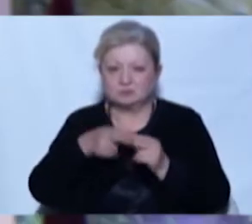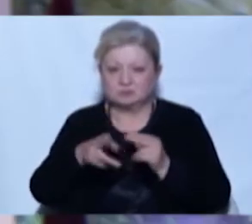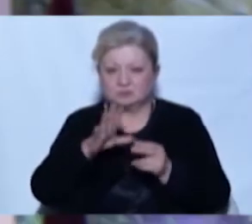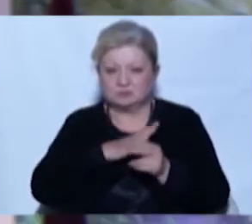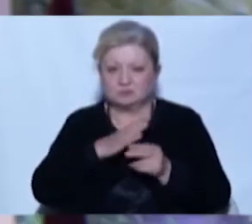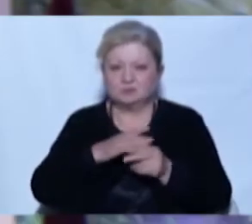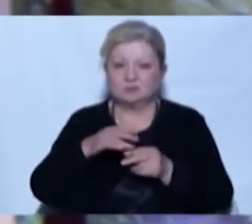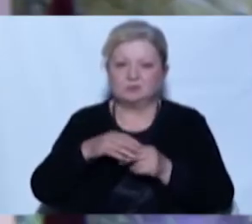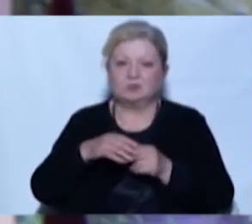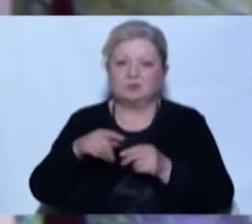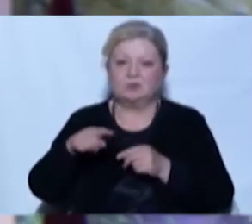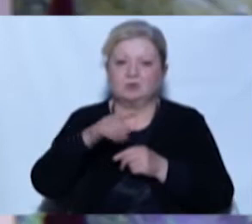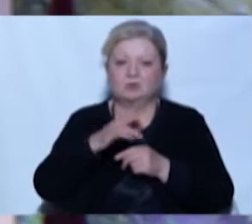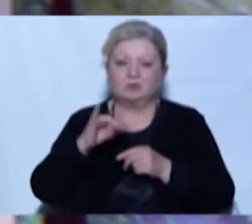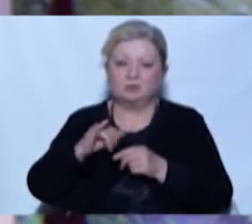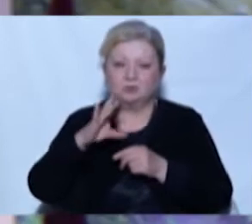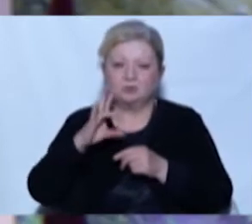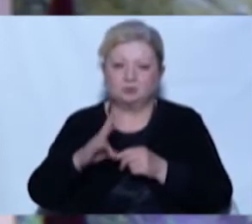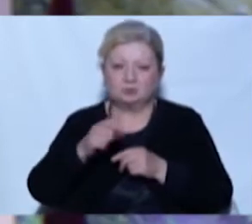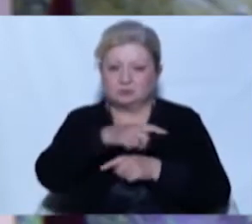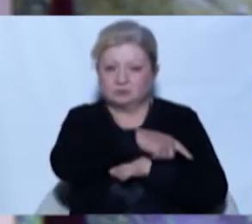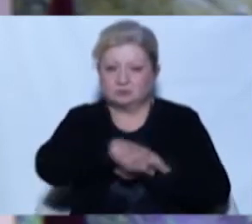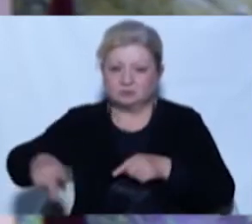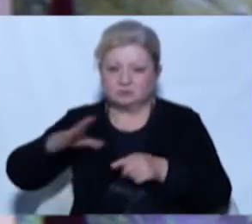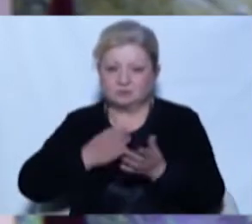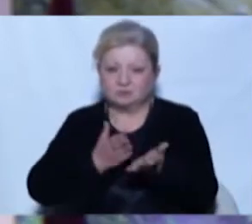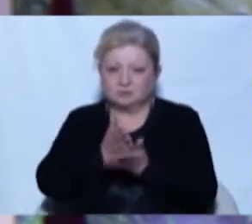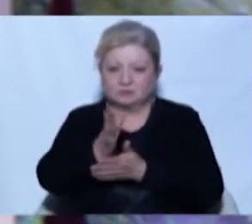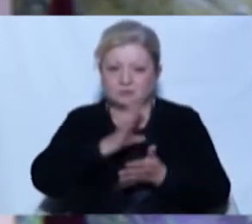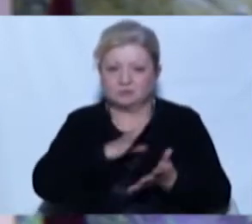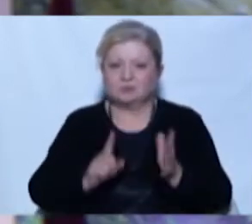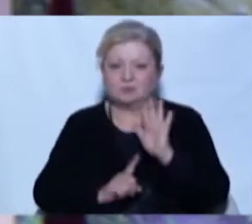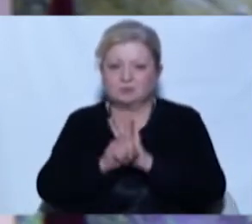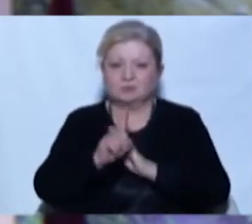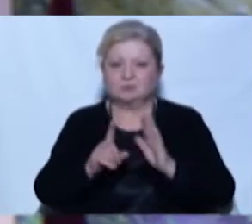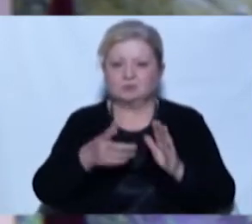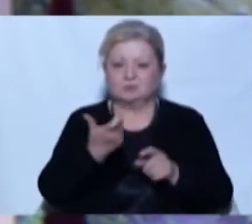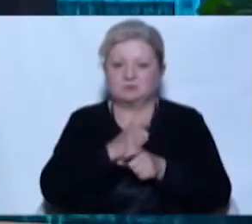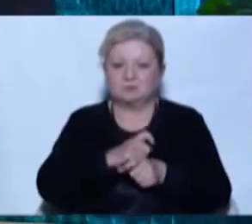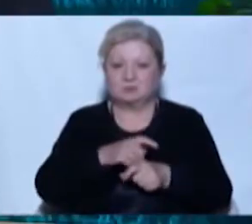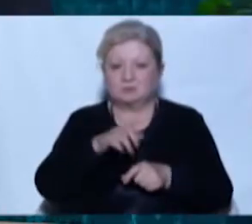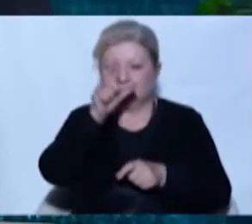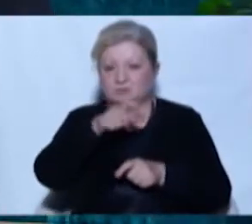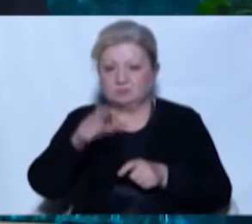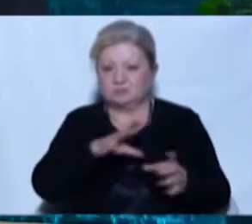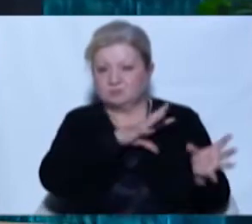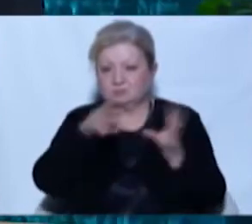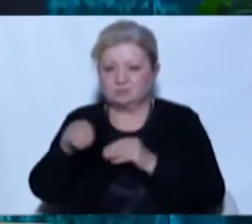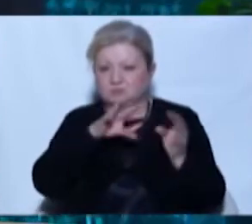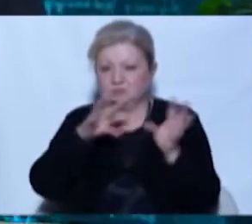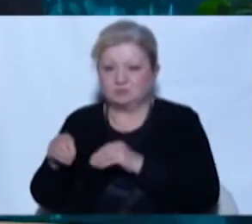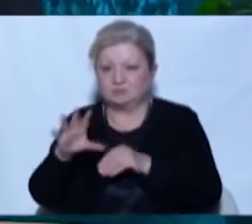გავლით გერმანიის დემოკრატიული რესპუბლიკიდან დაიწყო მოსახლეობის დიდი რაოდენობით მიგრაცია